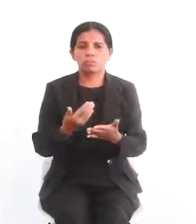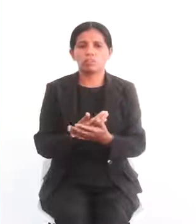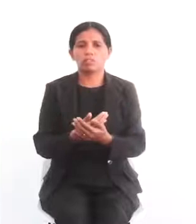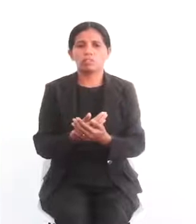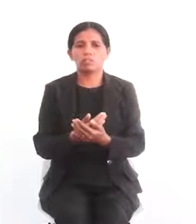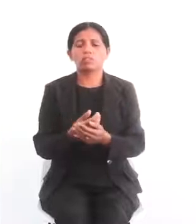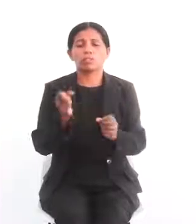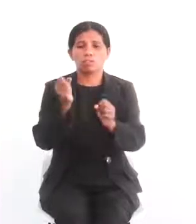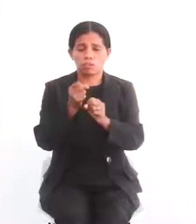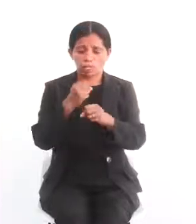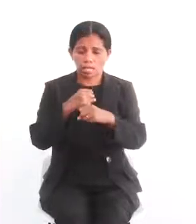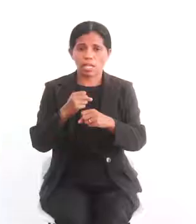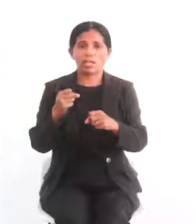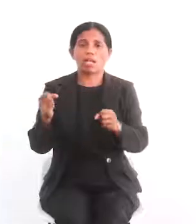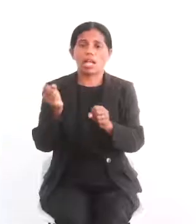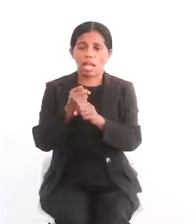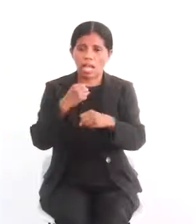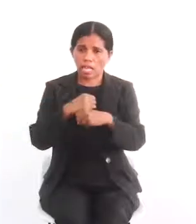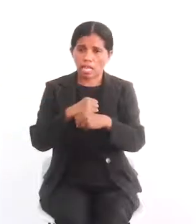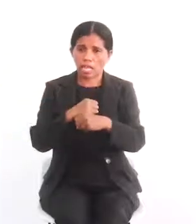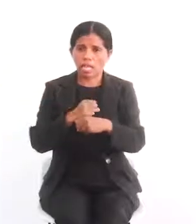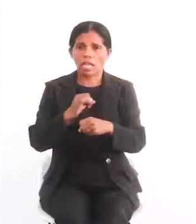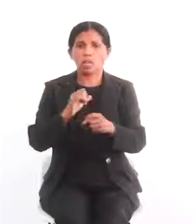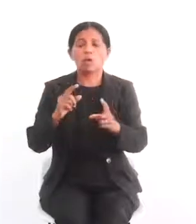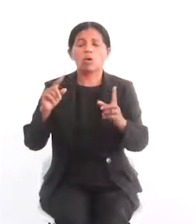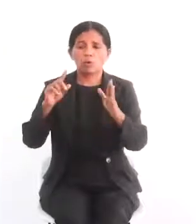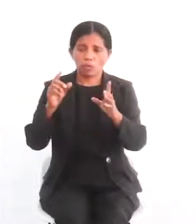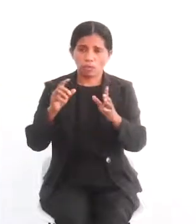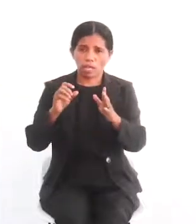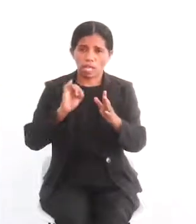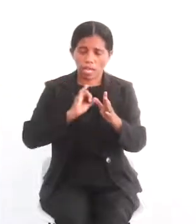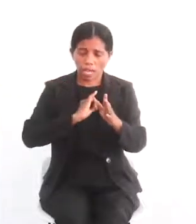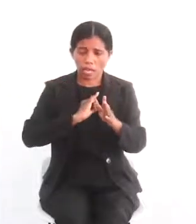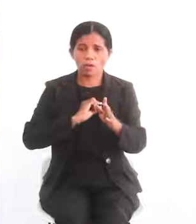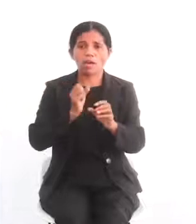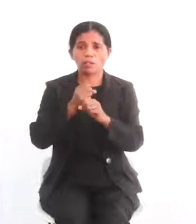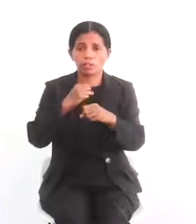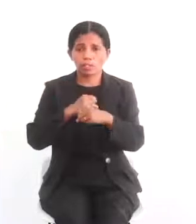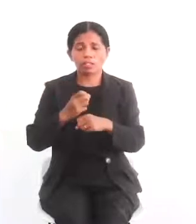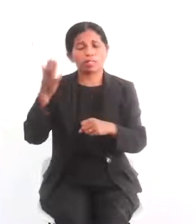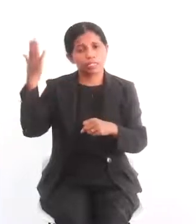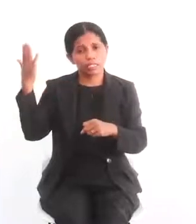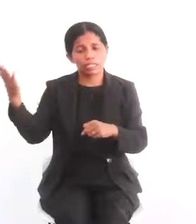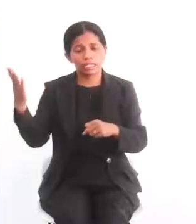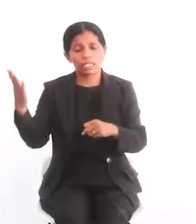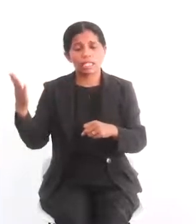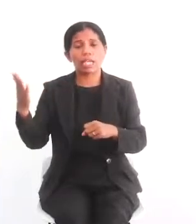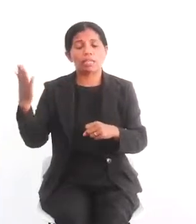halo molok buat sira seluk. Fon fon hau ba loza, mai be, iha ne ba hau sosa faru